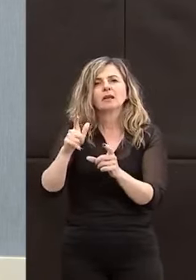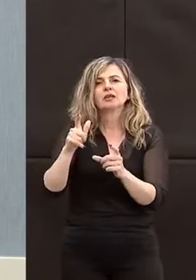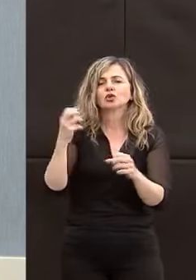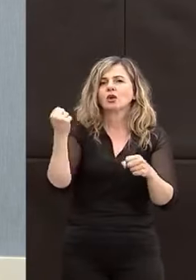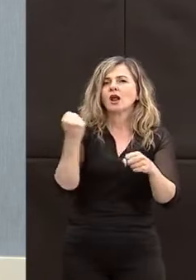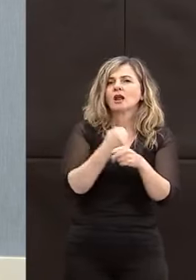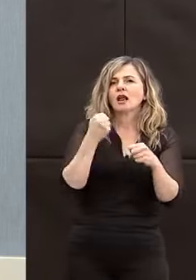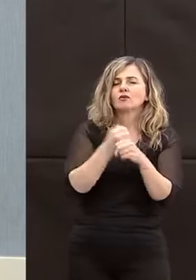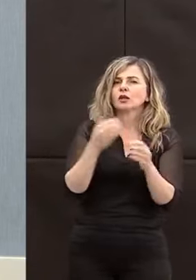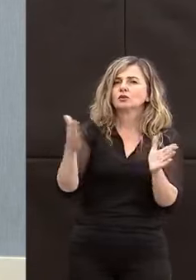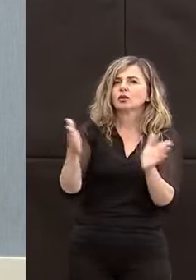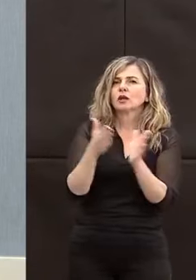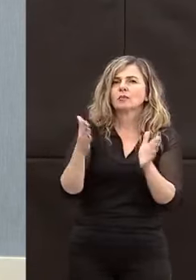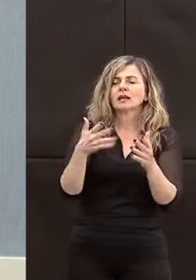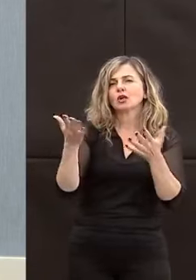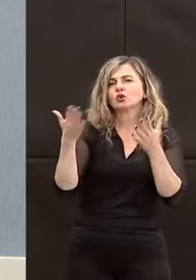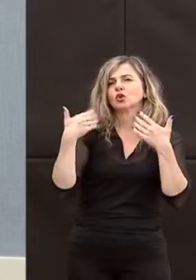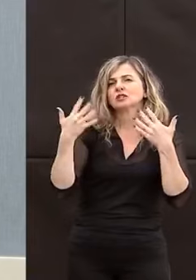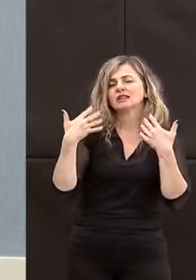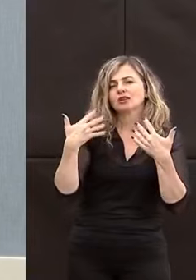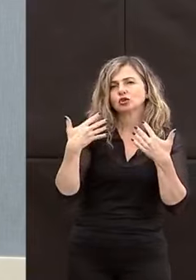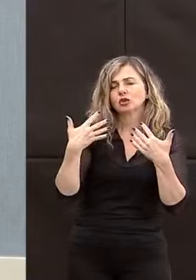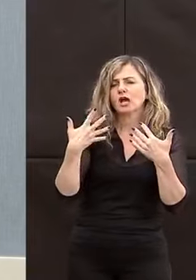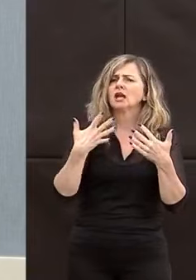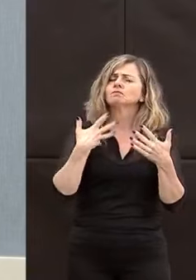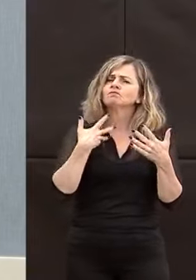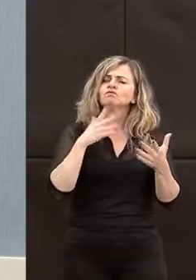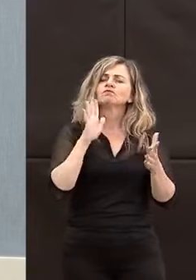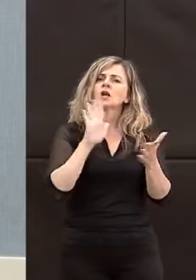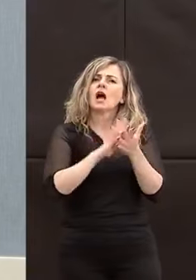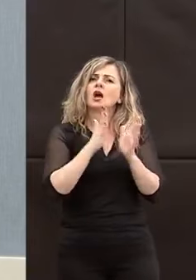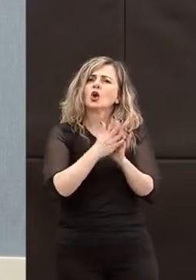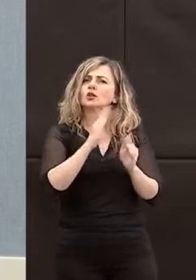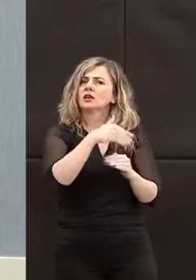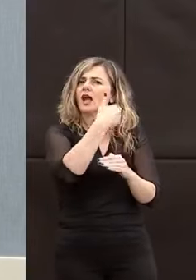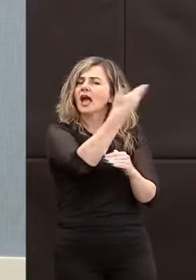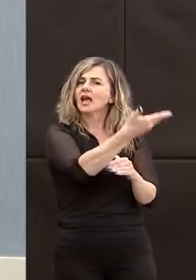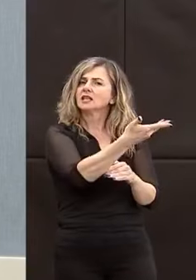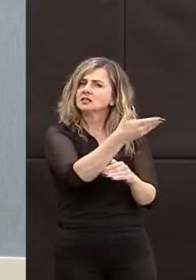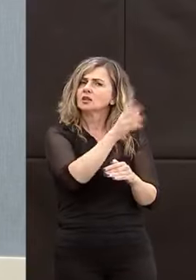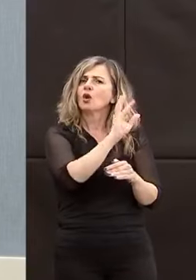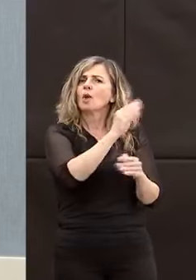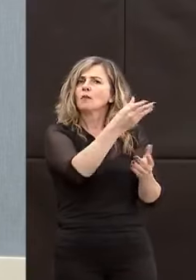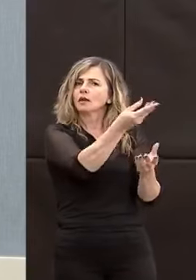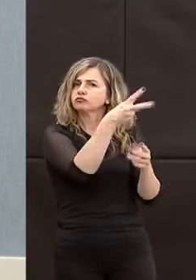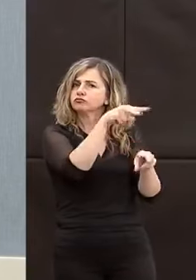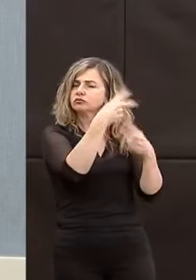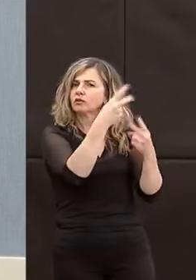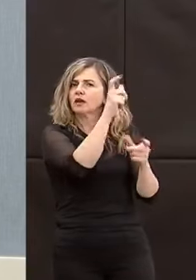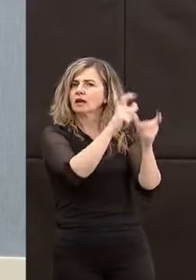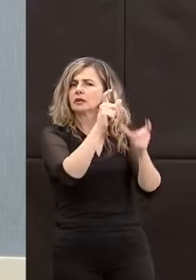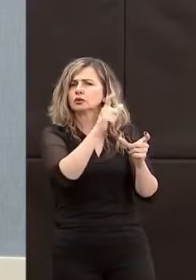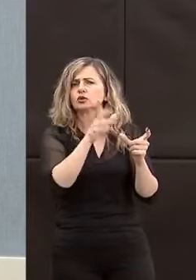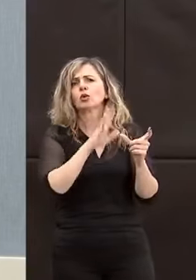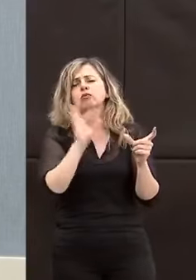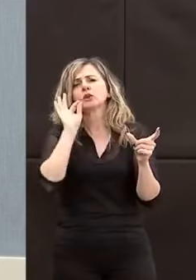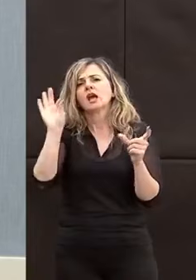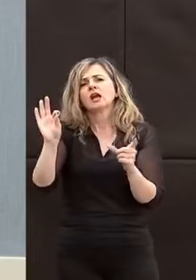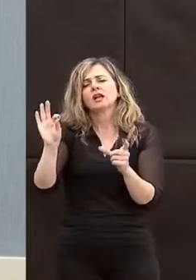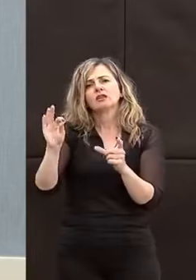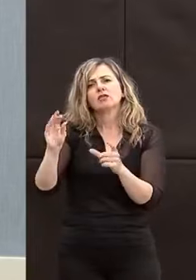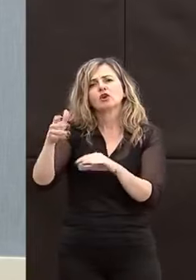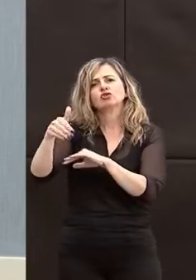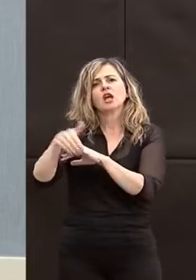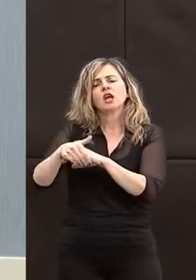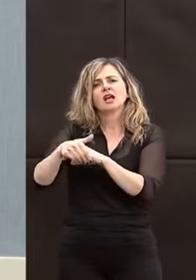l'estero per farne entrare una quota oppure ci si rivolgerà a disoccupati e cassaintegrati trentini quella